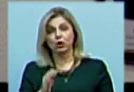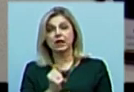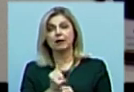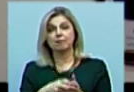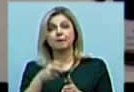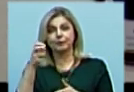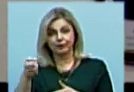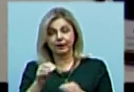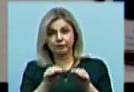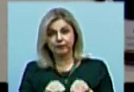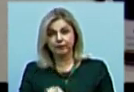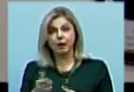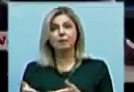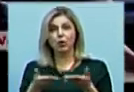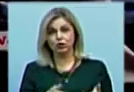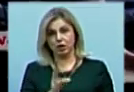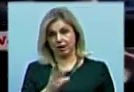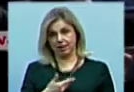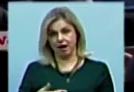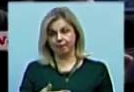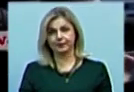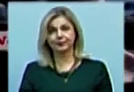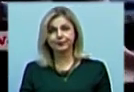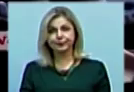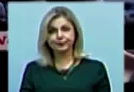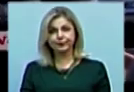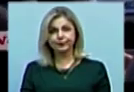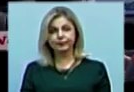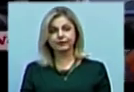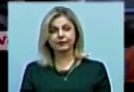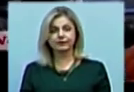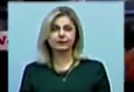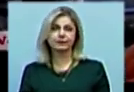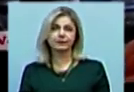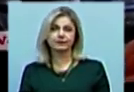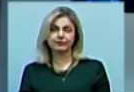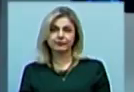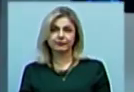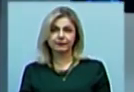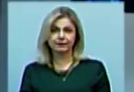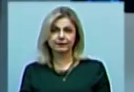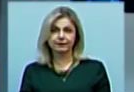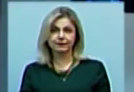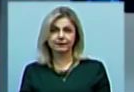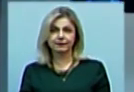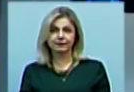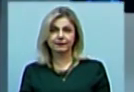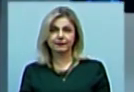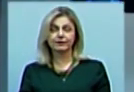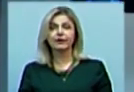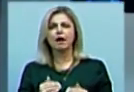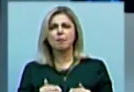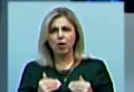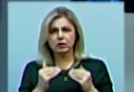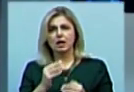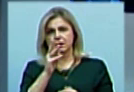листи, запрошувати їх до нас. Володимир Степанов, Артем Белібов, телевізійні новини Миколаївщини. Підняти зарплати